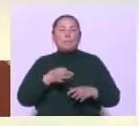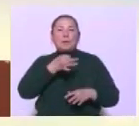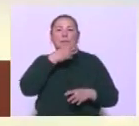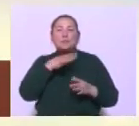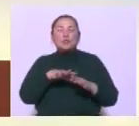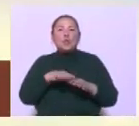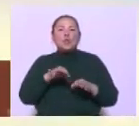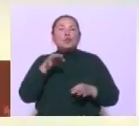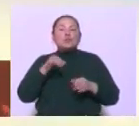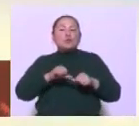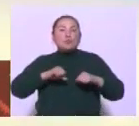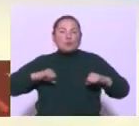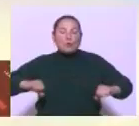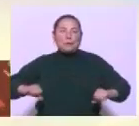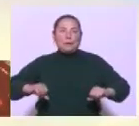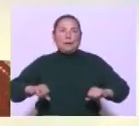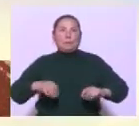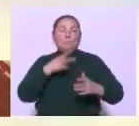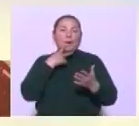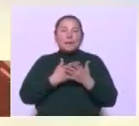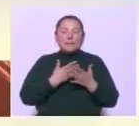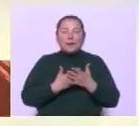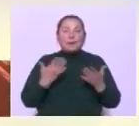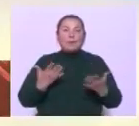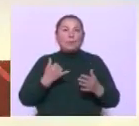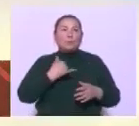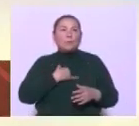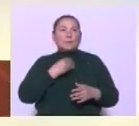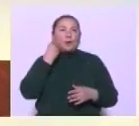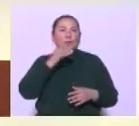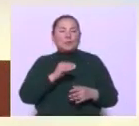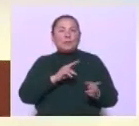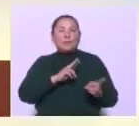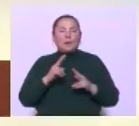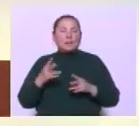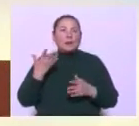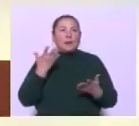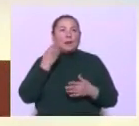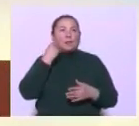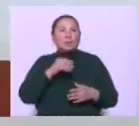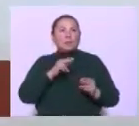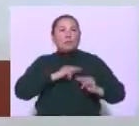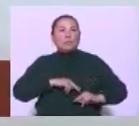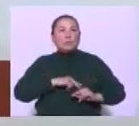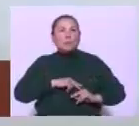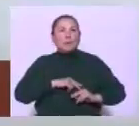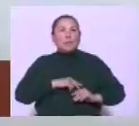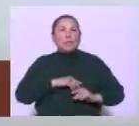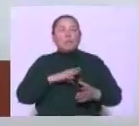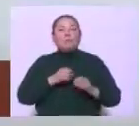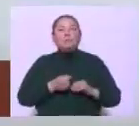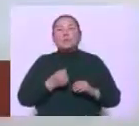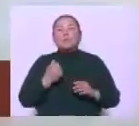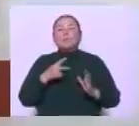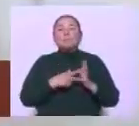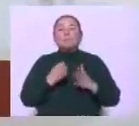судей европейских, показали, какие у нас качественные танцы, какая у нас качественная работа. Подростки в возрасте от